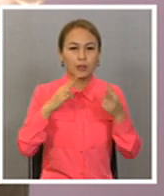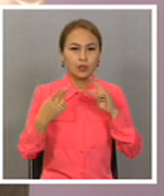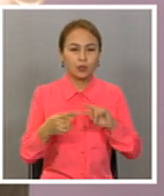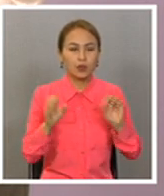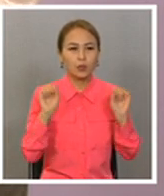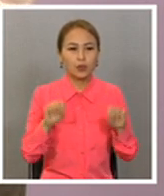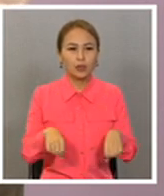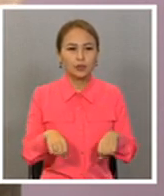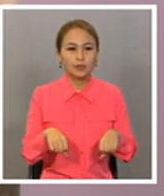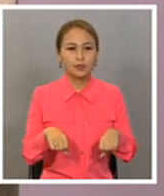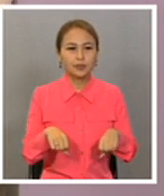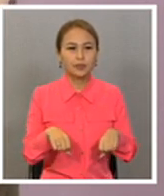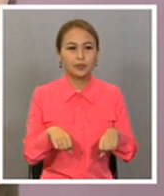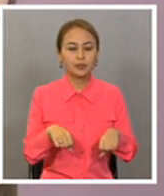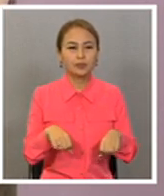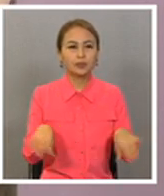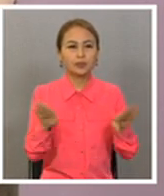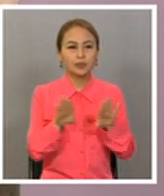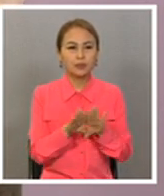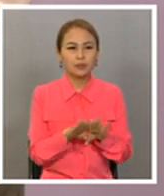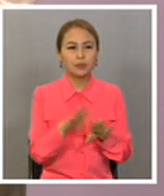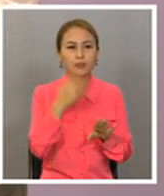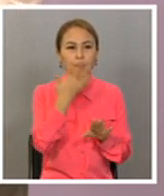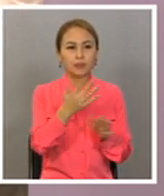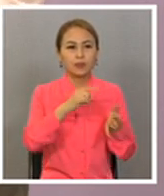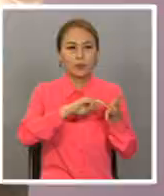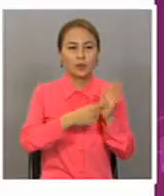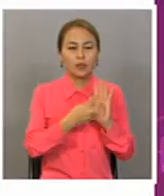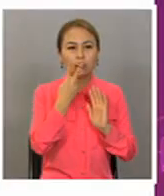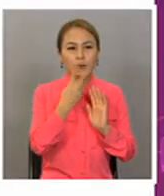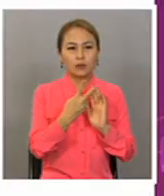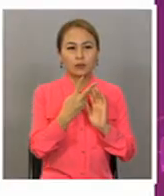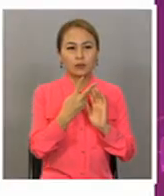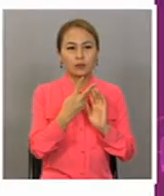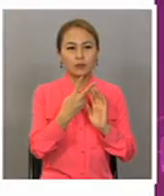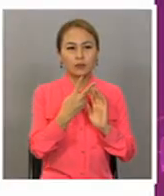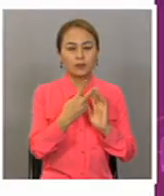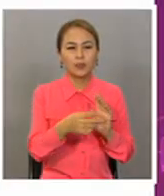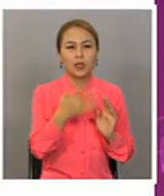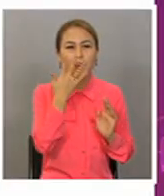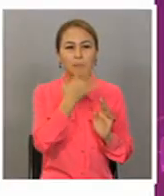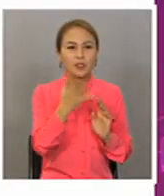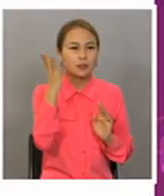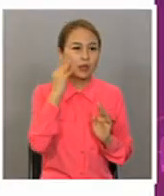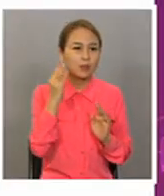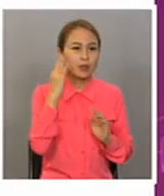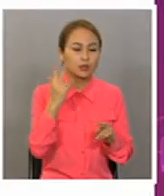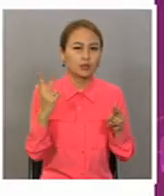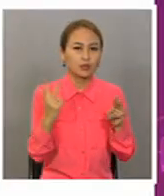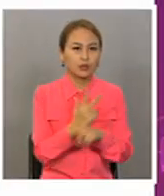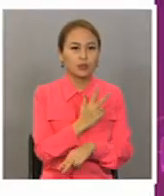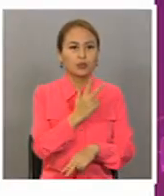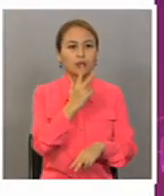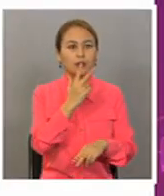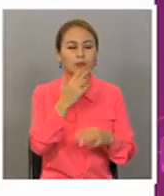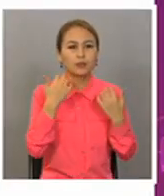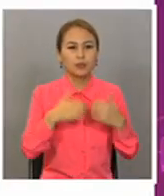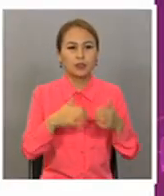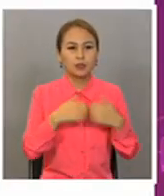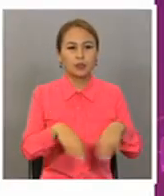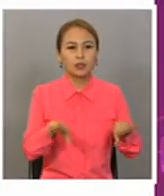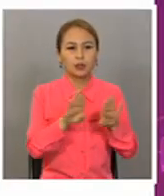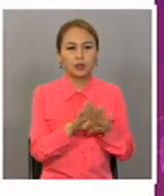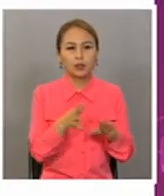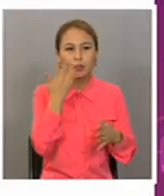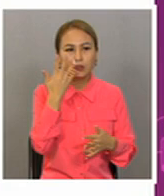болады. Демек, 5-ті 2-ге көбейту. 5 алмадан 3 рет. 5 санын 3 рет